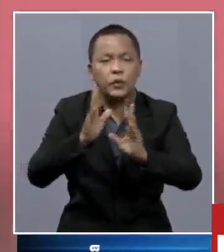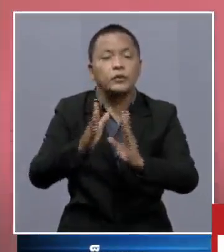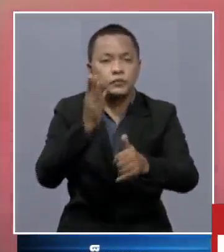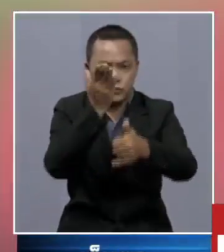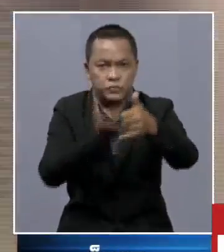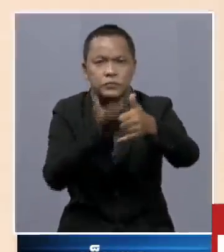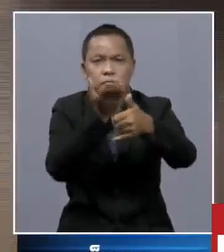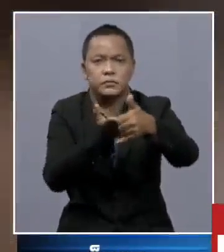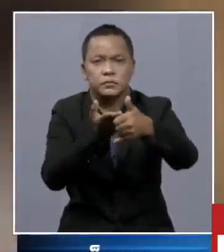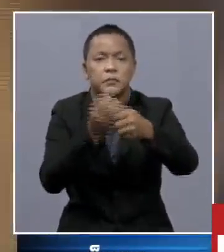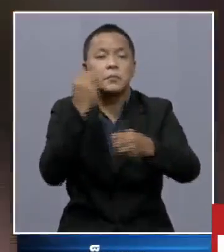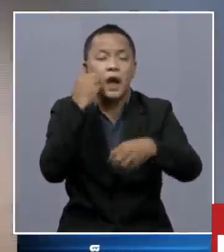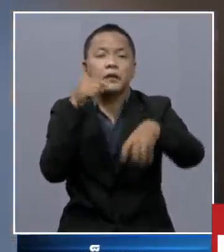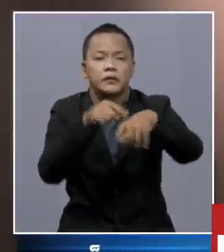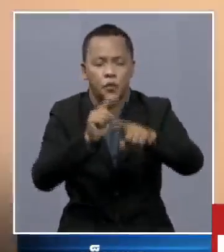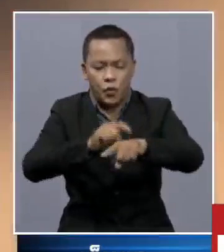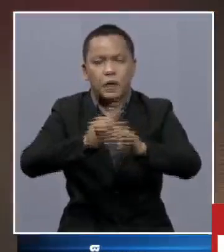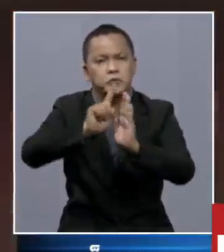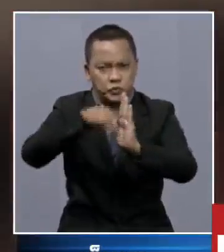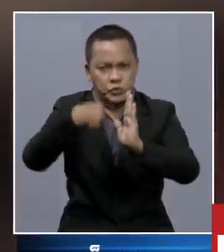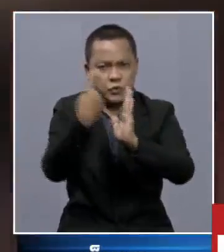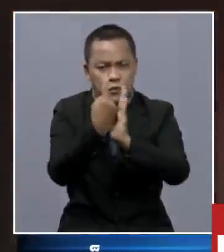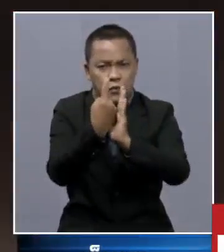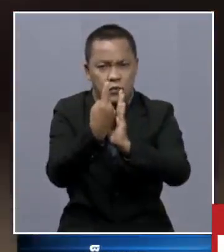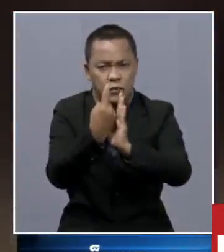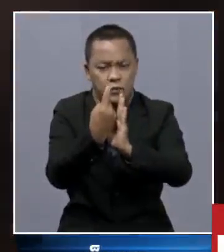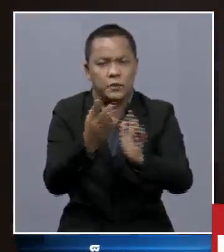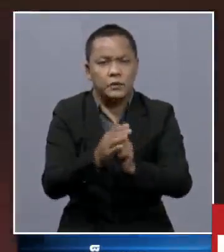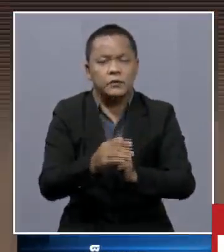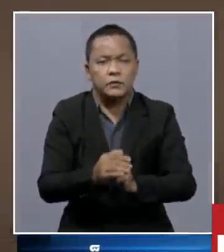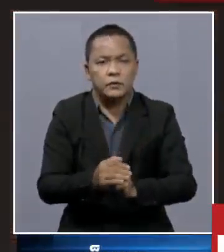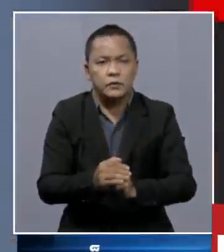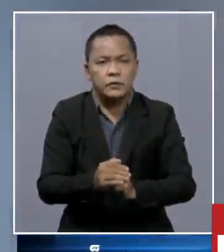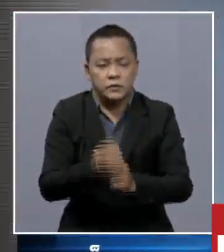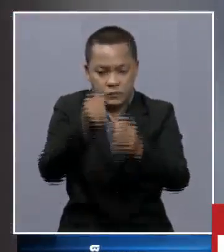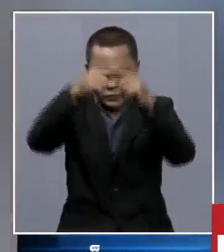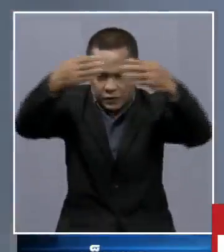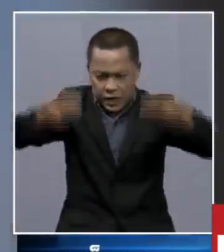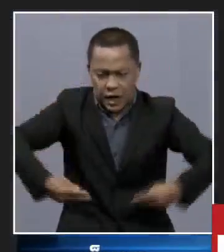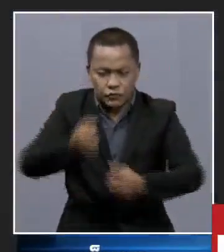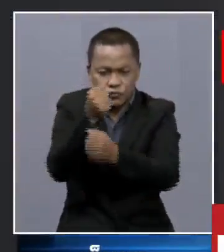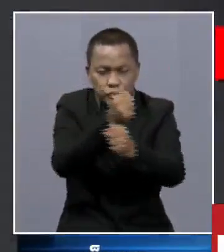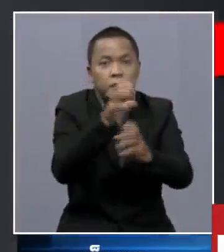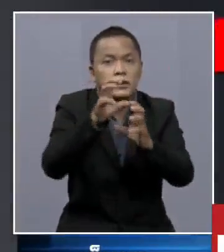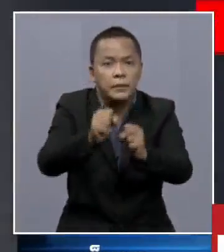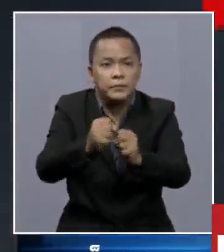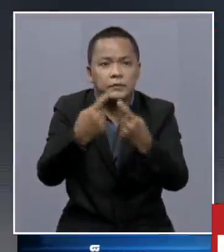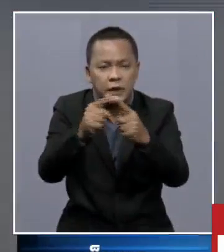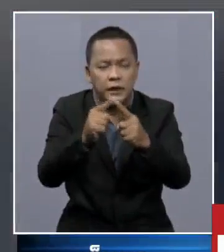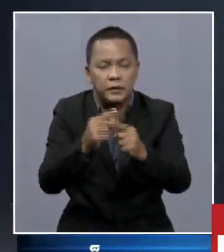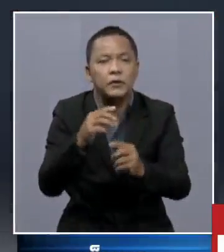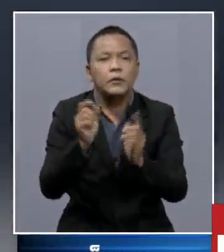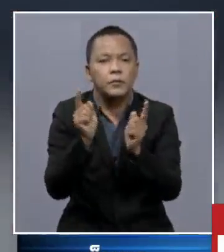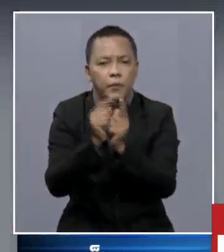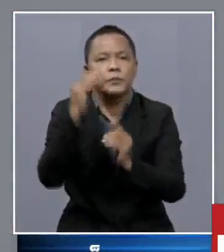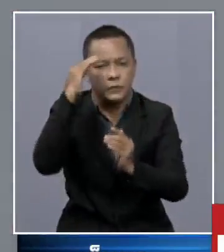อยู่ในบ้านเจ้เวลาเปชั่วโเหมอนกันต้องใช้โล่บังเข้าไปจบ กุมตัวแตสุท้ายเหว